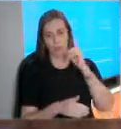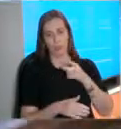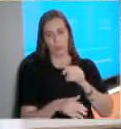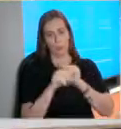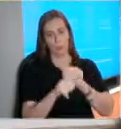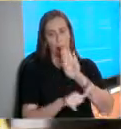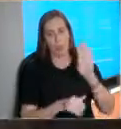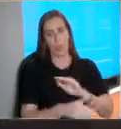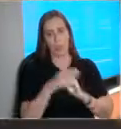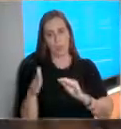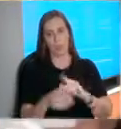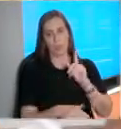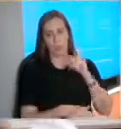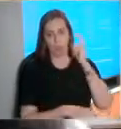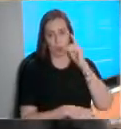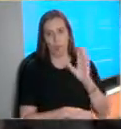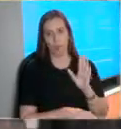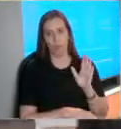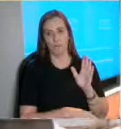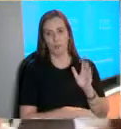לחזק אותו מימין, אבל אני חושב